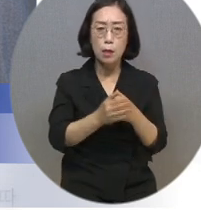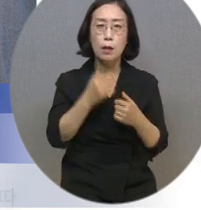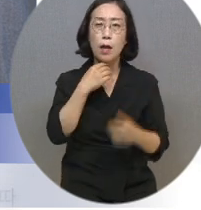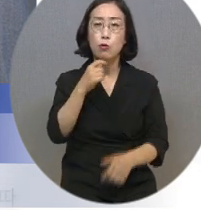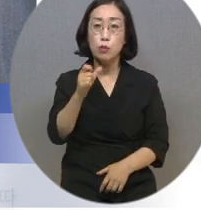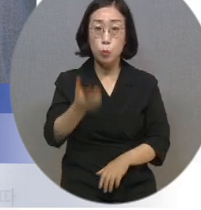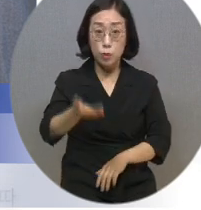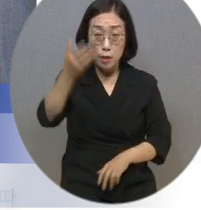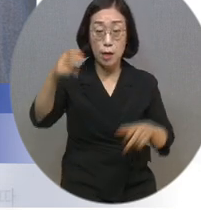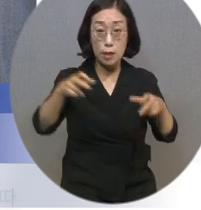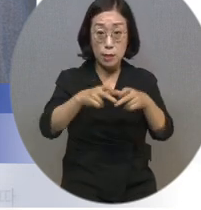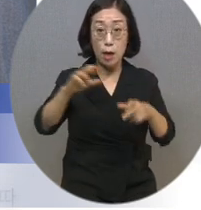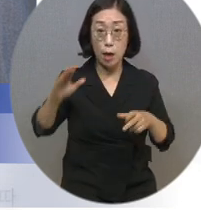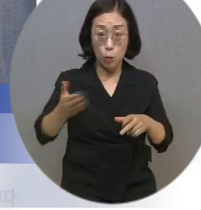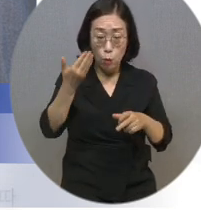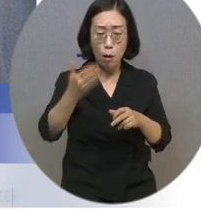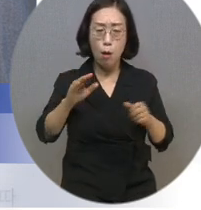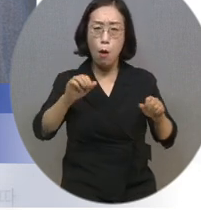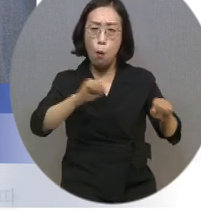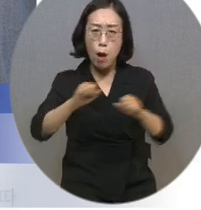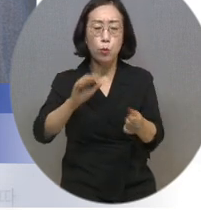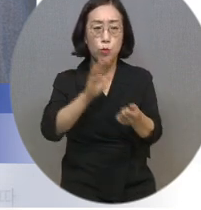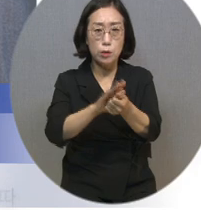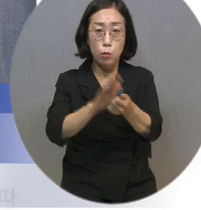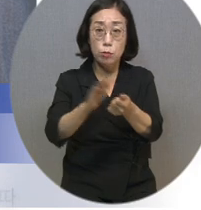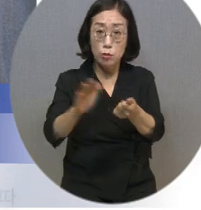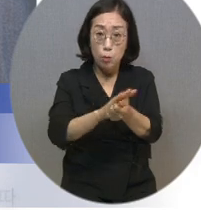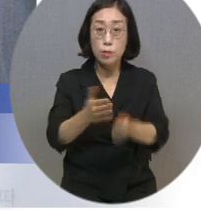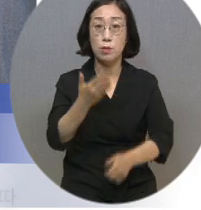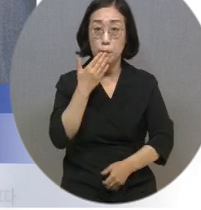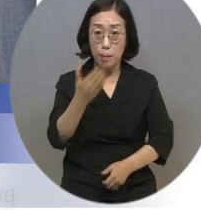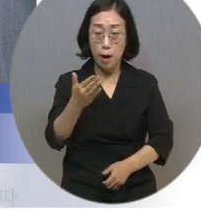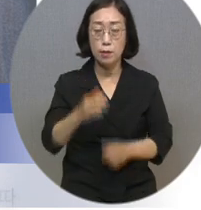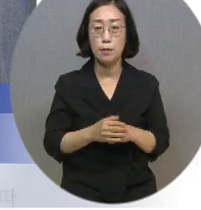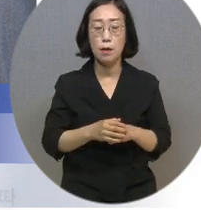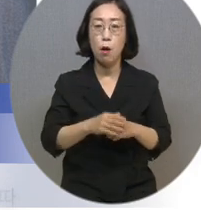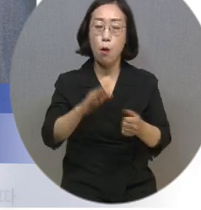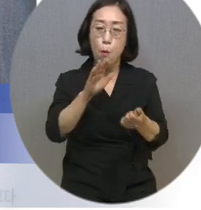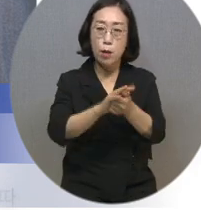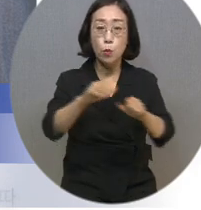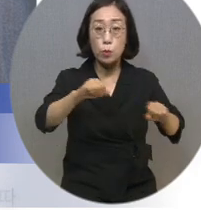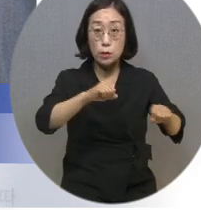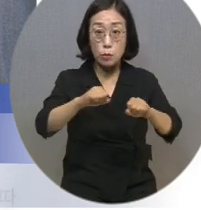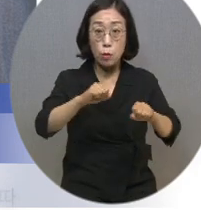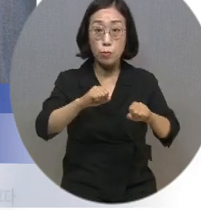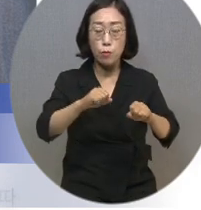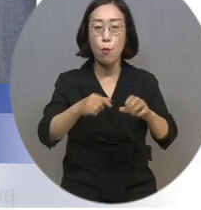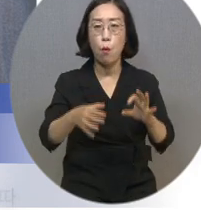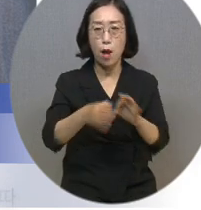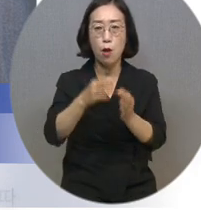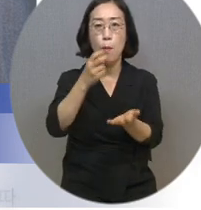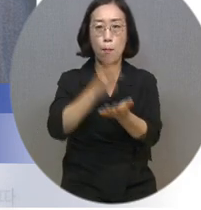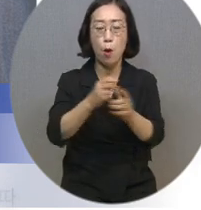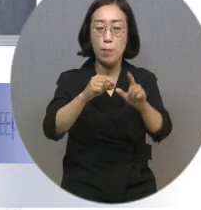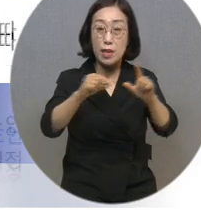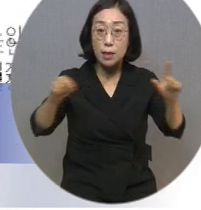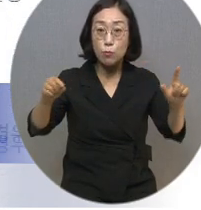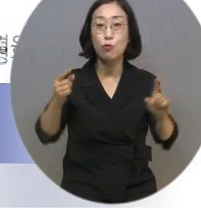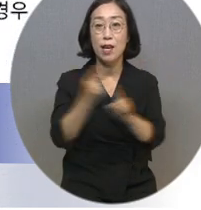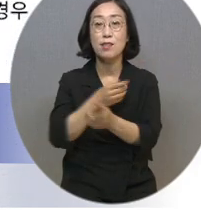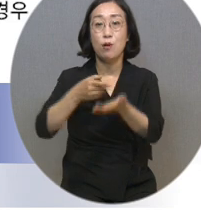사람도 장애인 활동지원 서비스를 받을 수 있도록 하는 장애인 활동지원법 일부 개정안을 대표